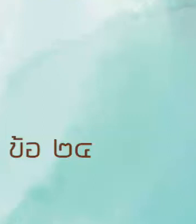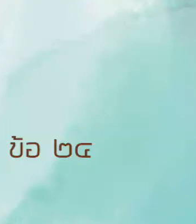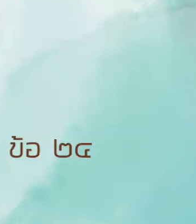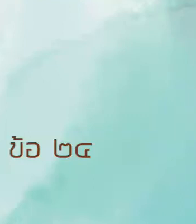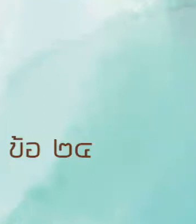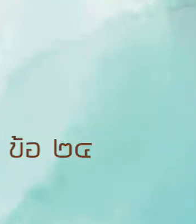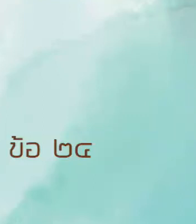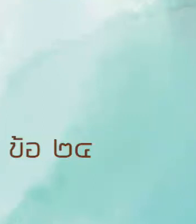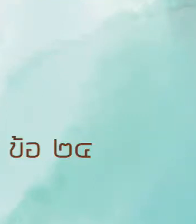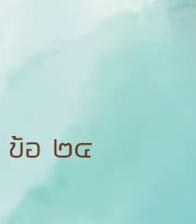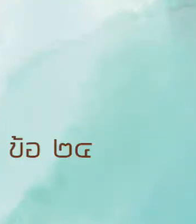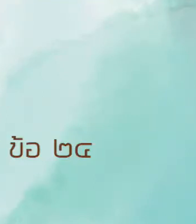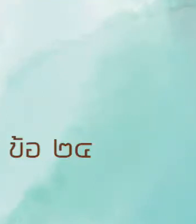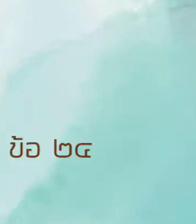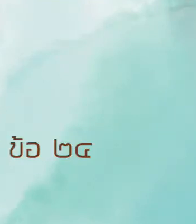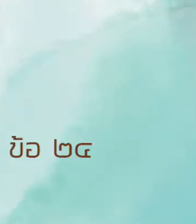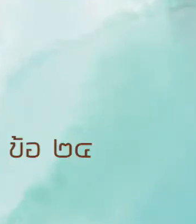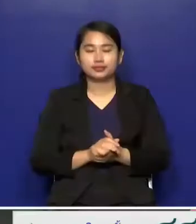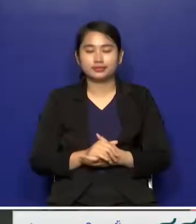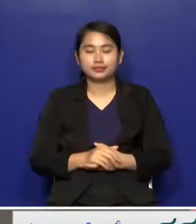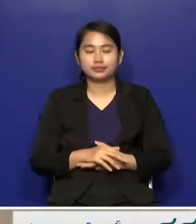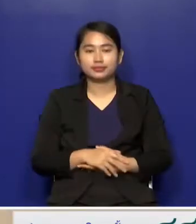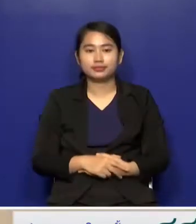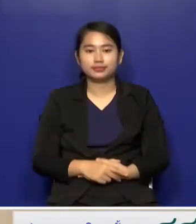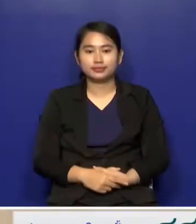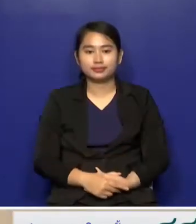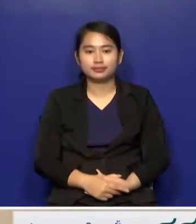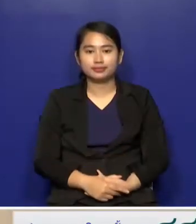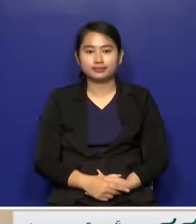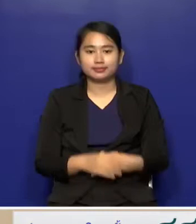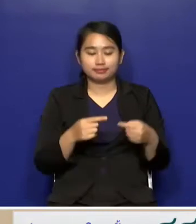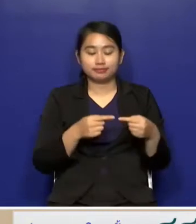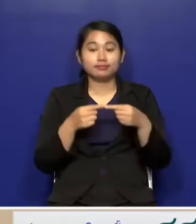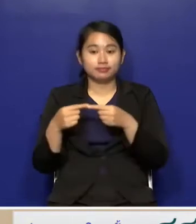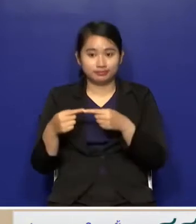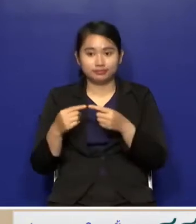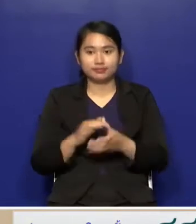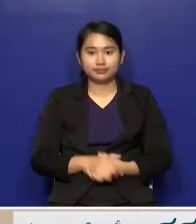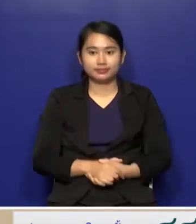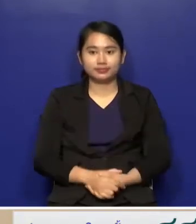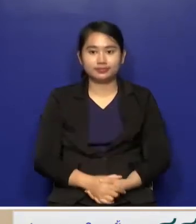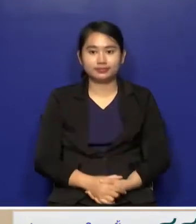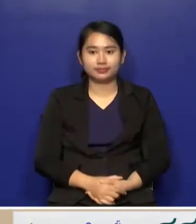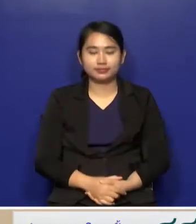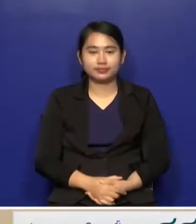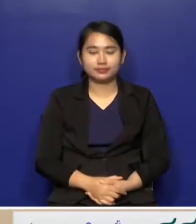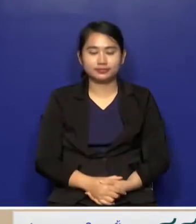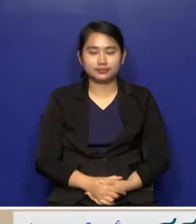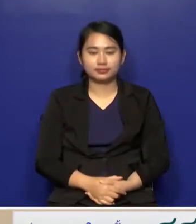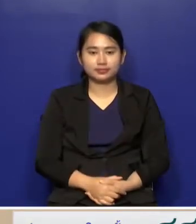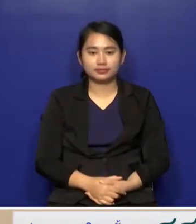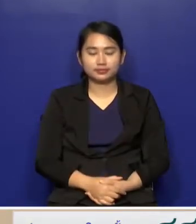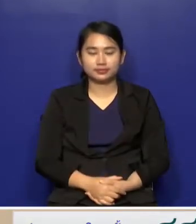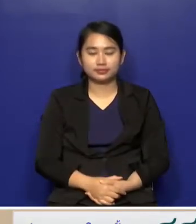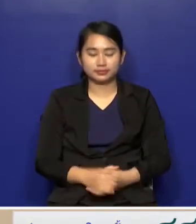ขอเชิญท่านศัสตราตามด้วยท่านสมมุติเบ็ญจรัตน์เธอนะ